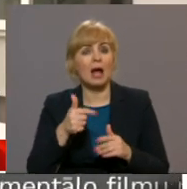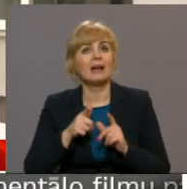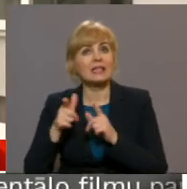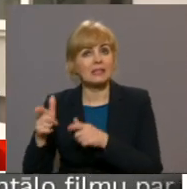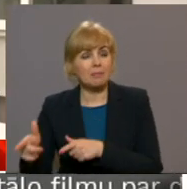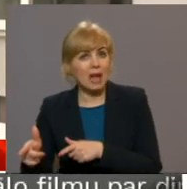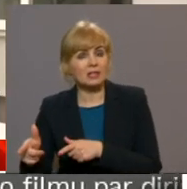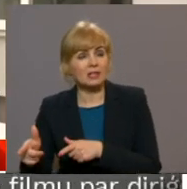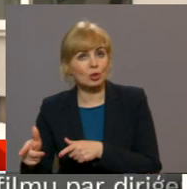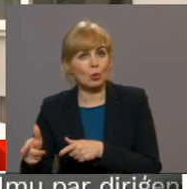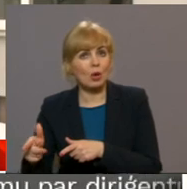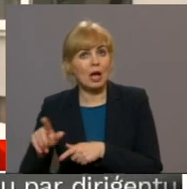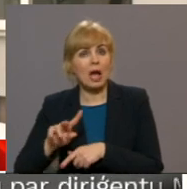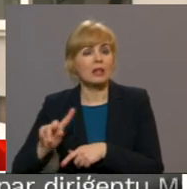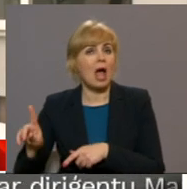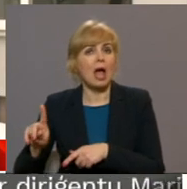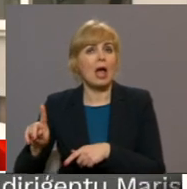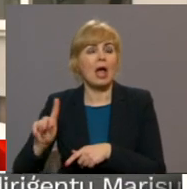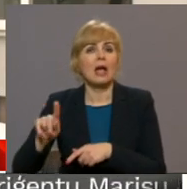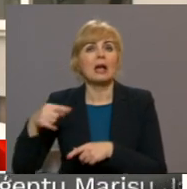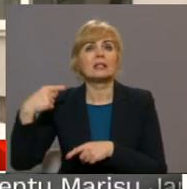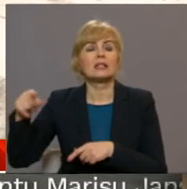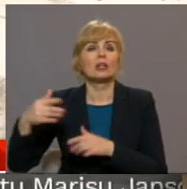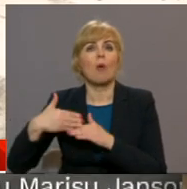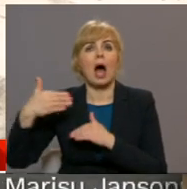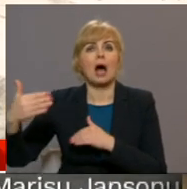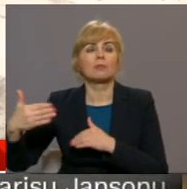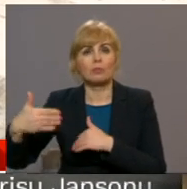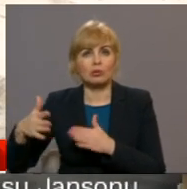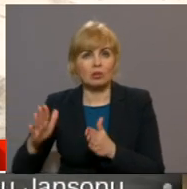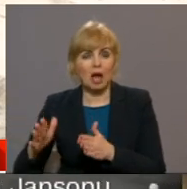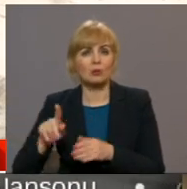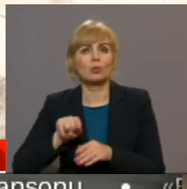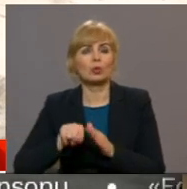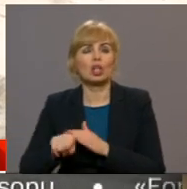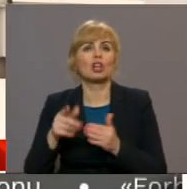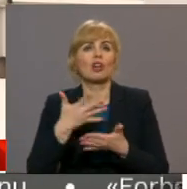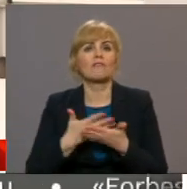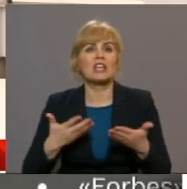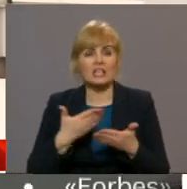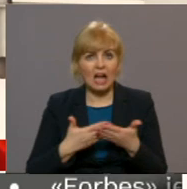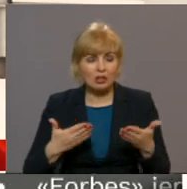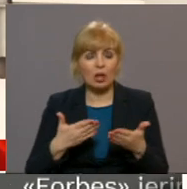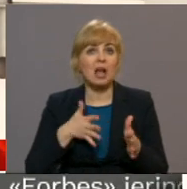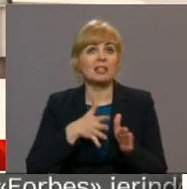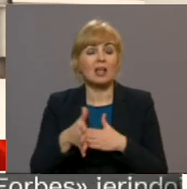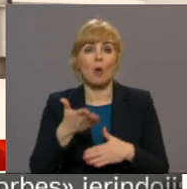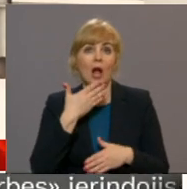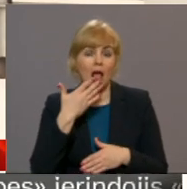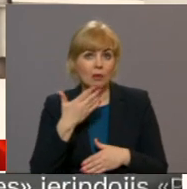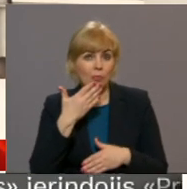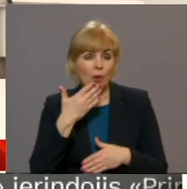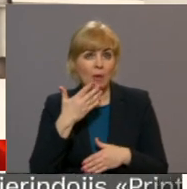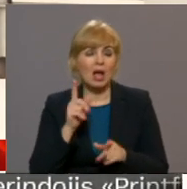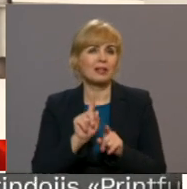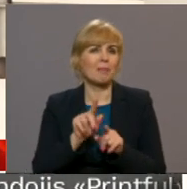tā, lai viņi nenonāktu ārpus atkrituma tvertnes. Maska ir filtrs, un jebkurš filtrs, ar kuru mēs elpojam vai pūšām